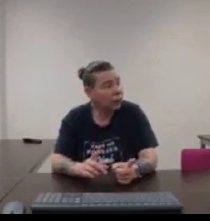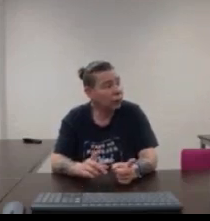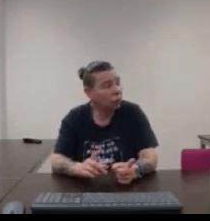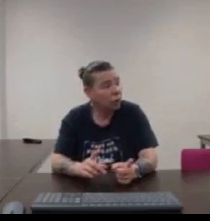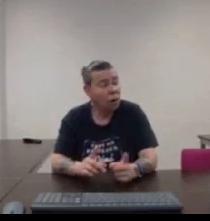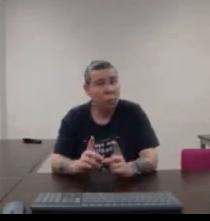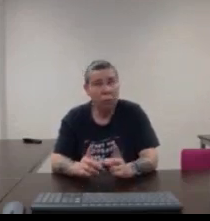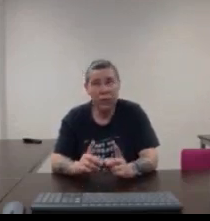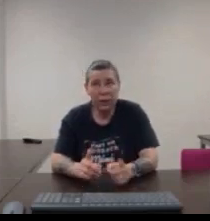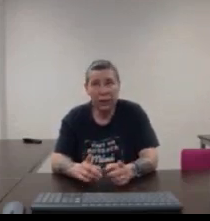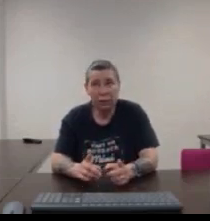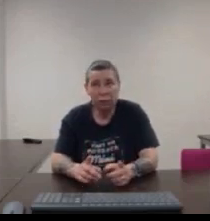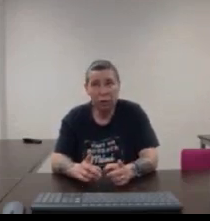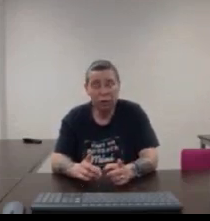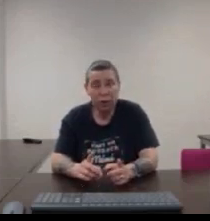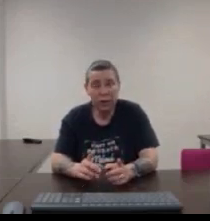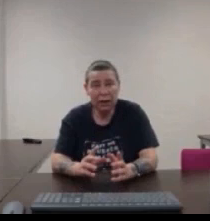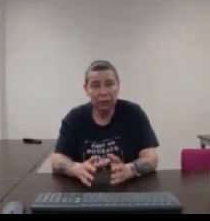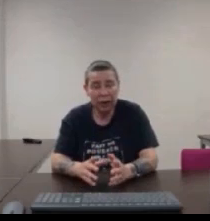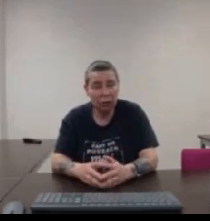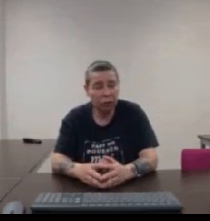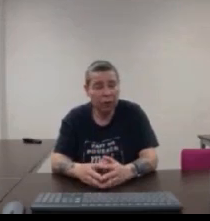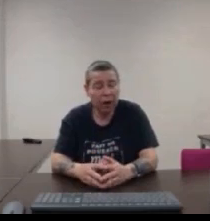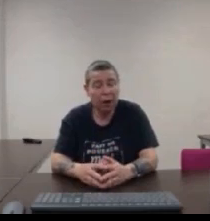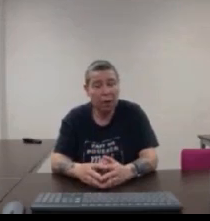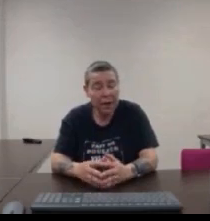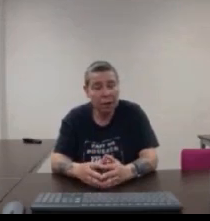tu regardes les questions, pour vous dire qu'à l'issue du webinaire, vous